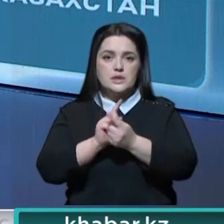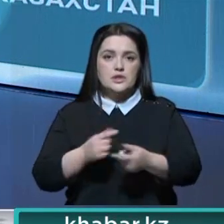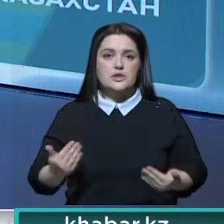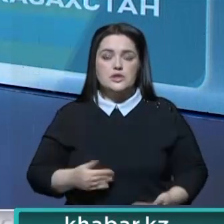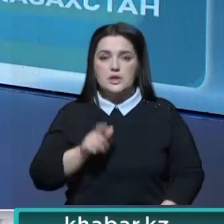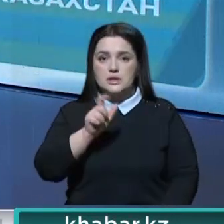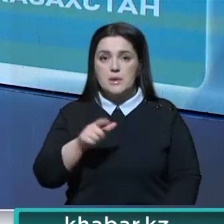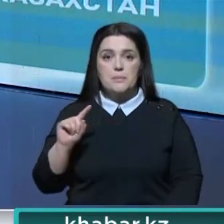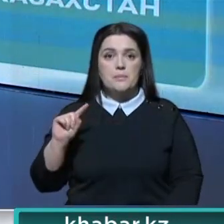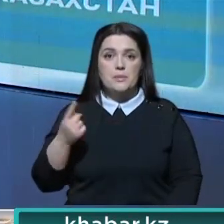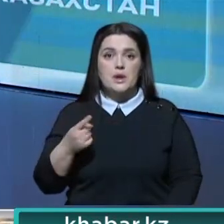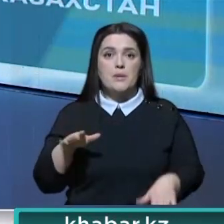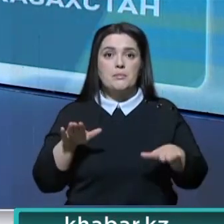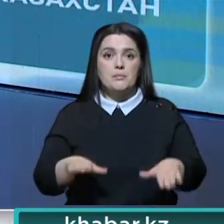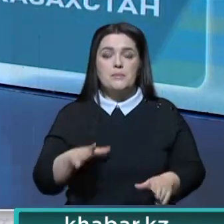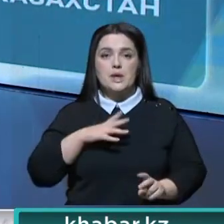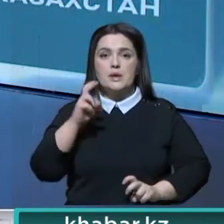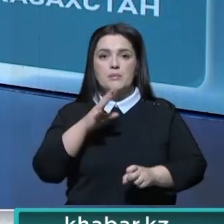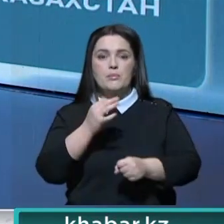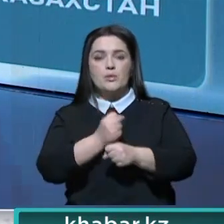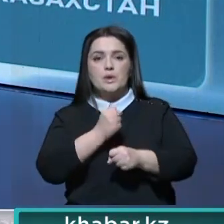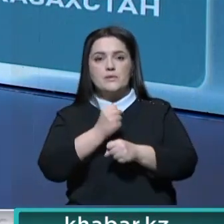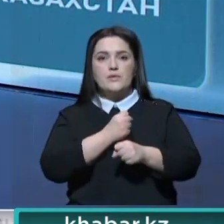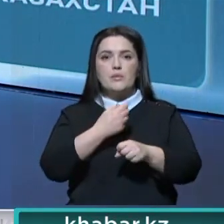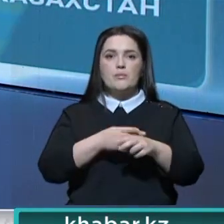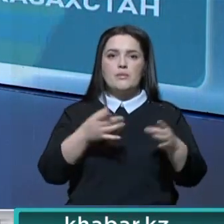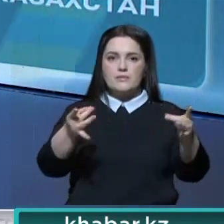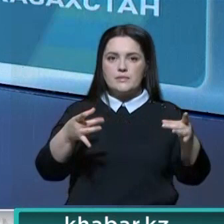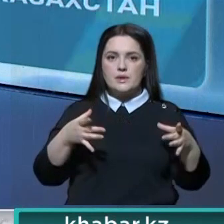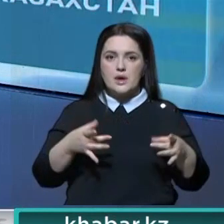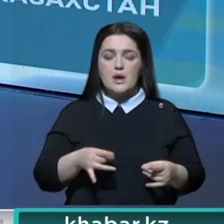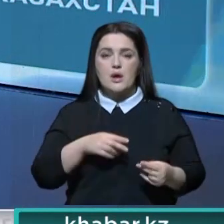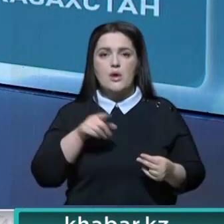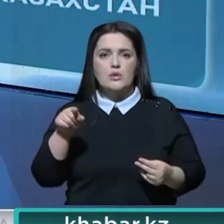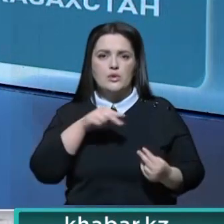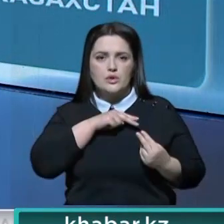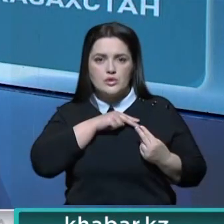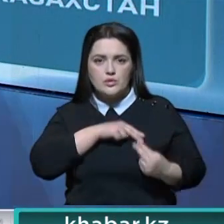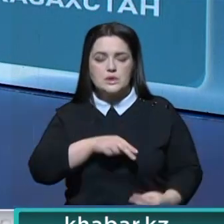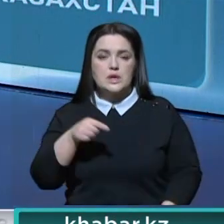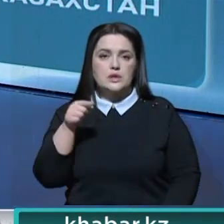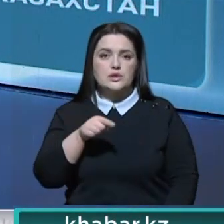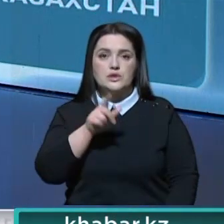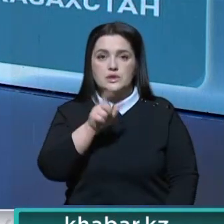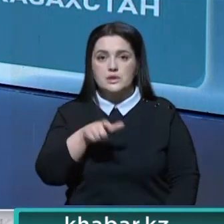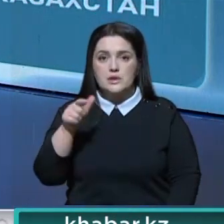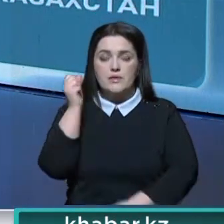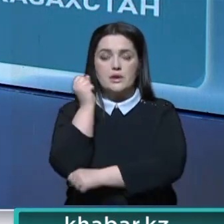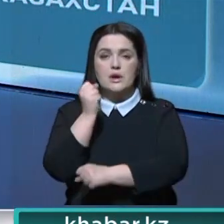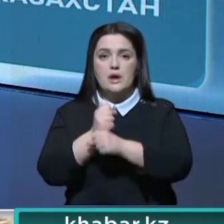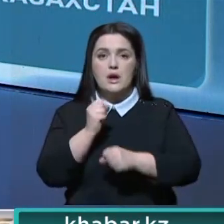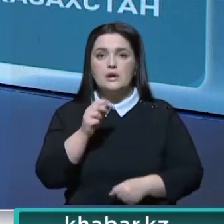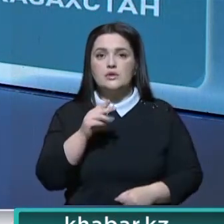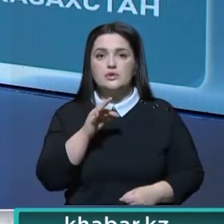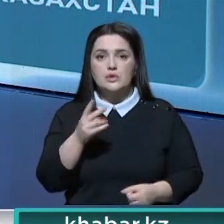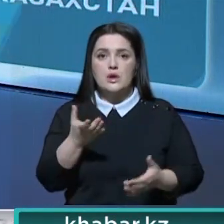встретились с жителями. Первым пунктом визита стало предприятие по производству полимерной упаковки. Трудятся на нем больше 1000